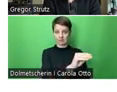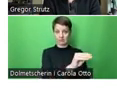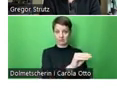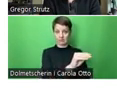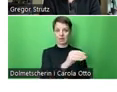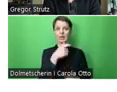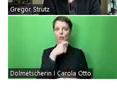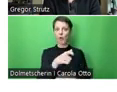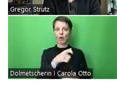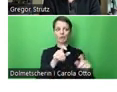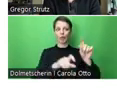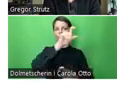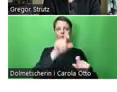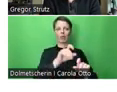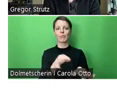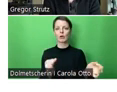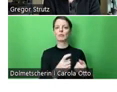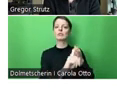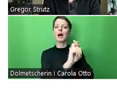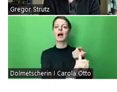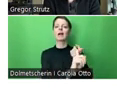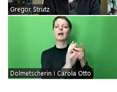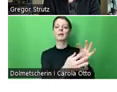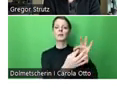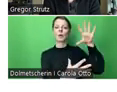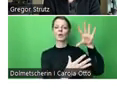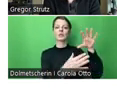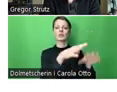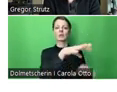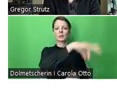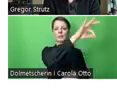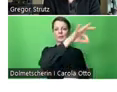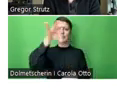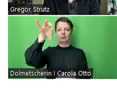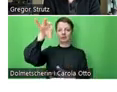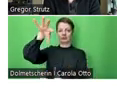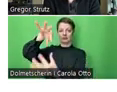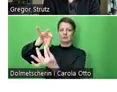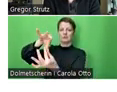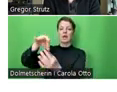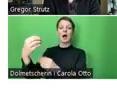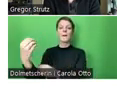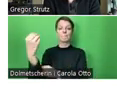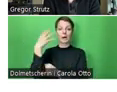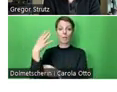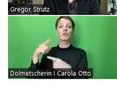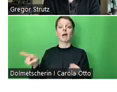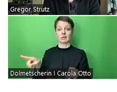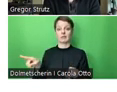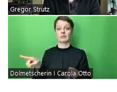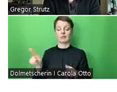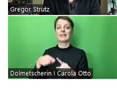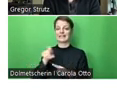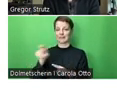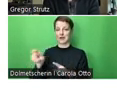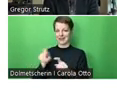Reihenfolge verändern. Da muss man den Anker entsprechend umsetzen. In PowerPoint wird es anders sein. Nächste